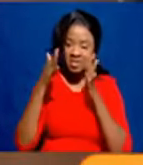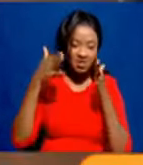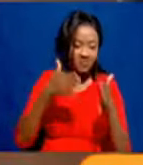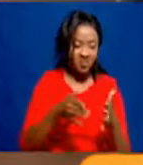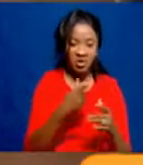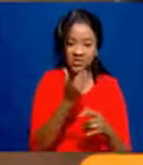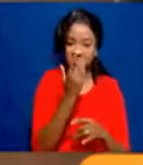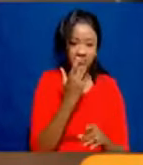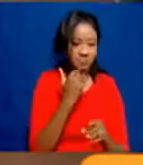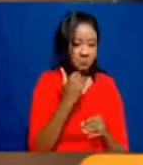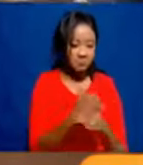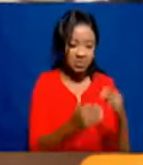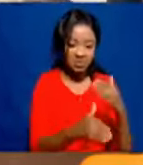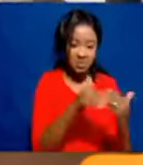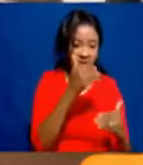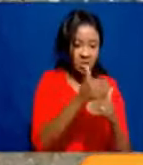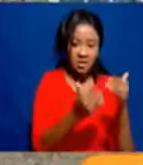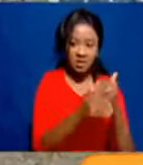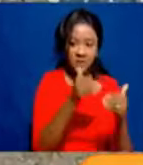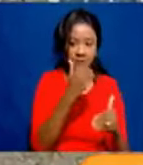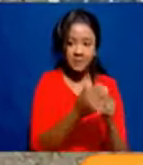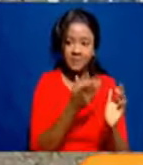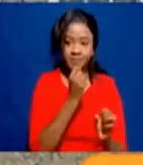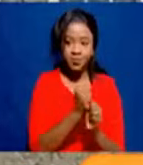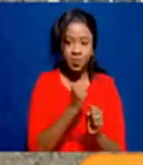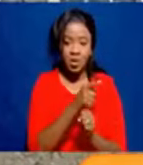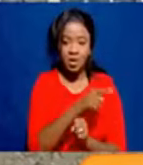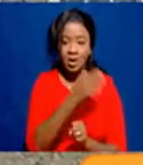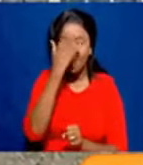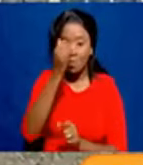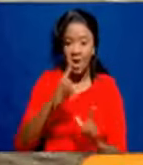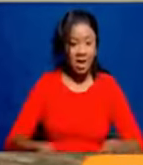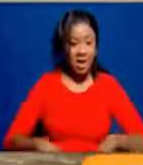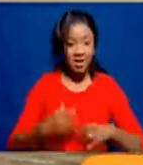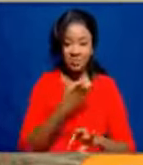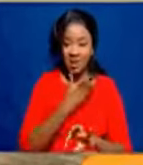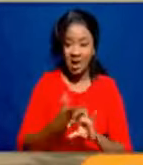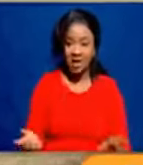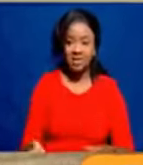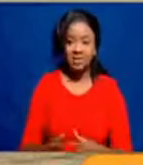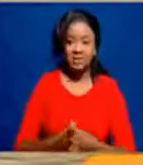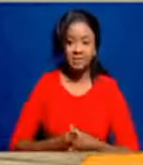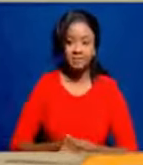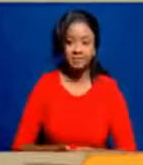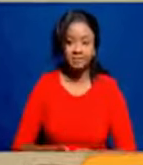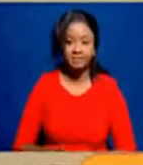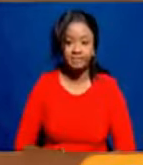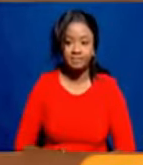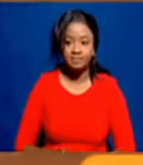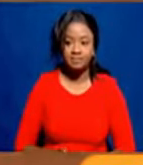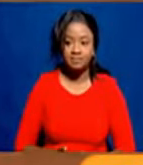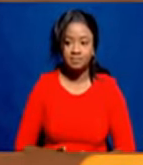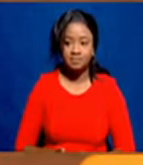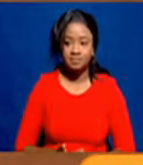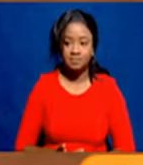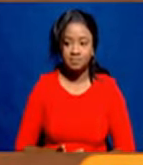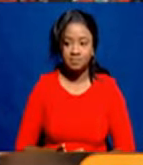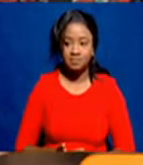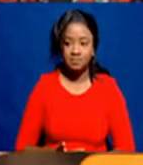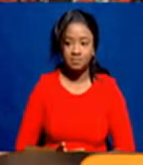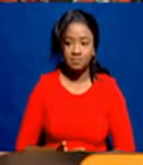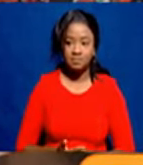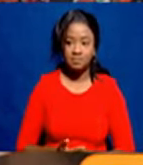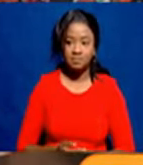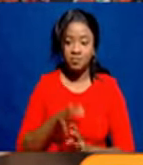vibarua kijijini Lorugum, Loima, kaunti ya Turkana, baada ya maisha kuwa magumu zaidi. Miaka 8 nafikiri sasa tangu nitoke pale